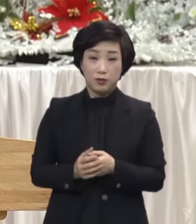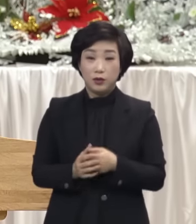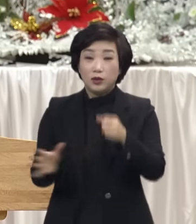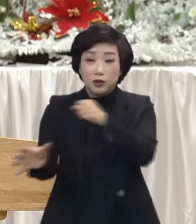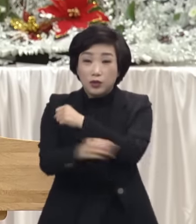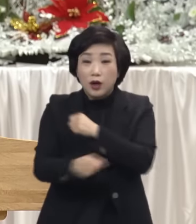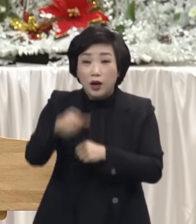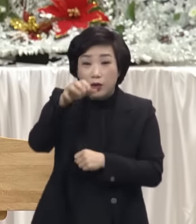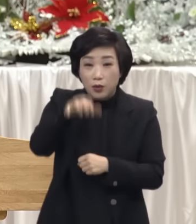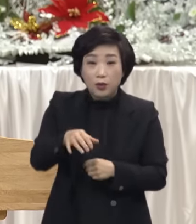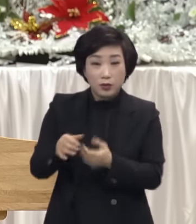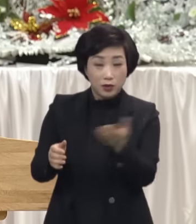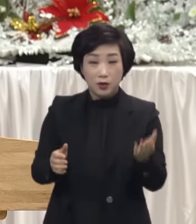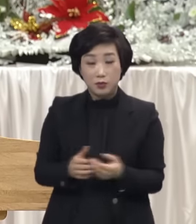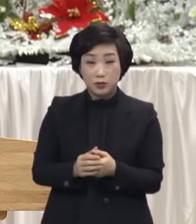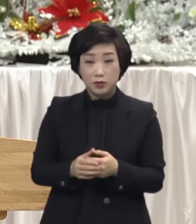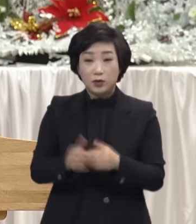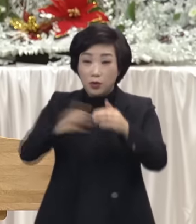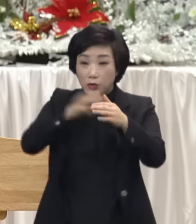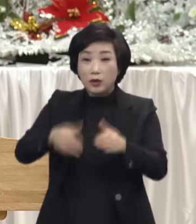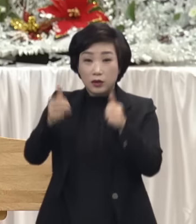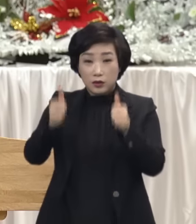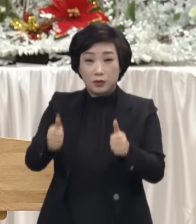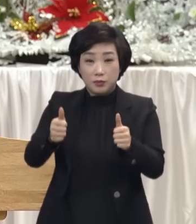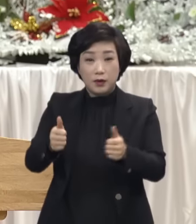타작마당의 공의의 심판은